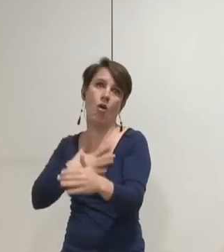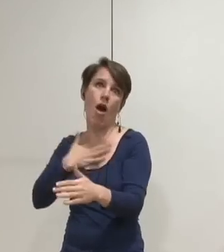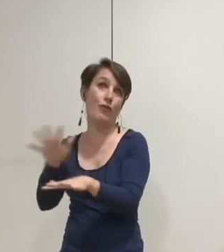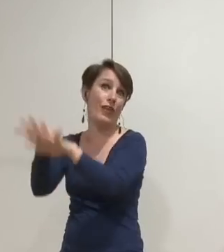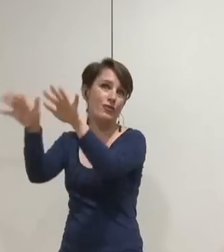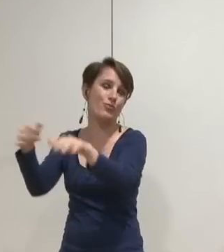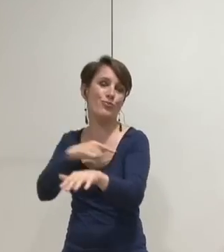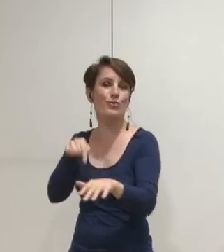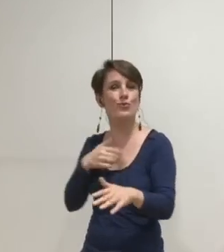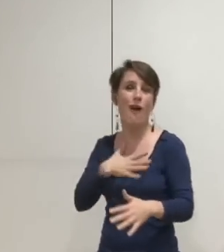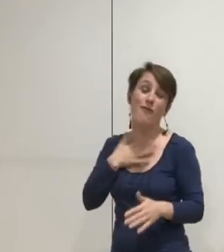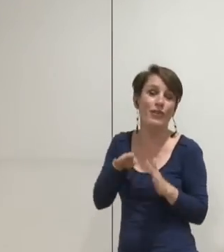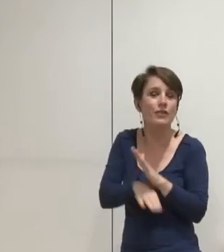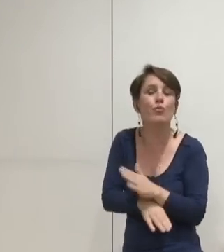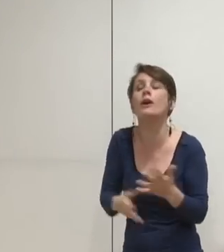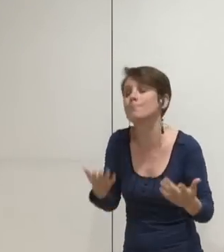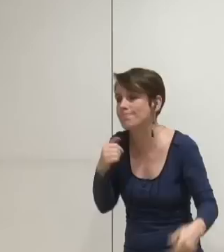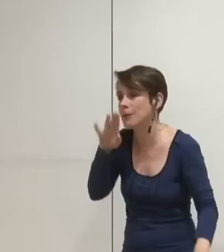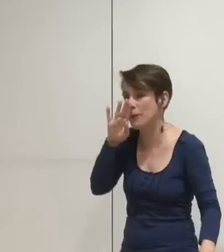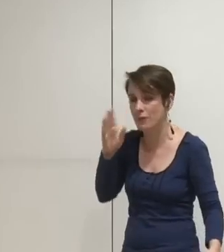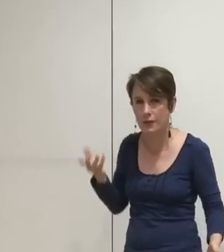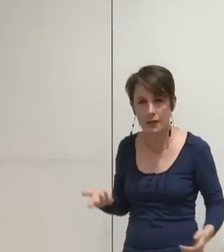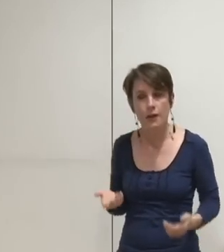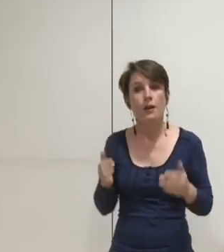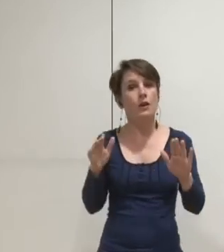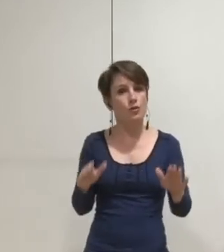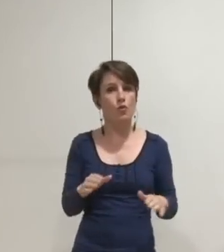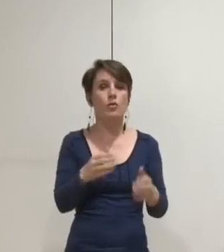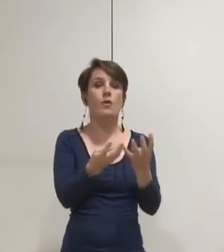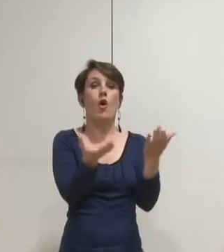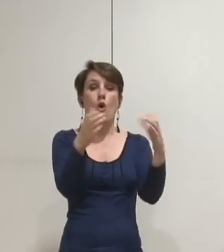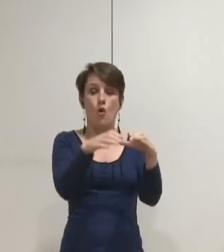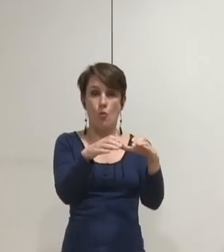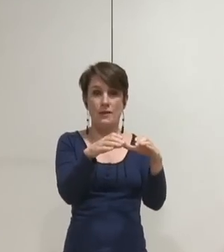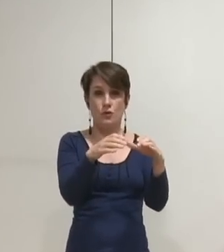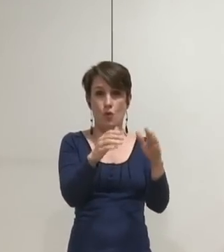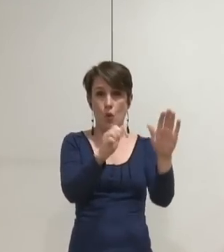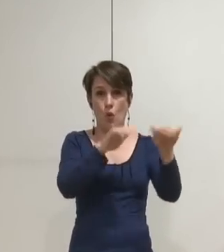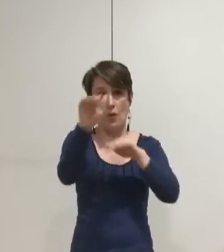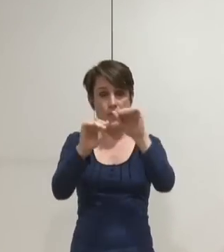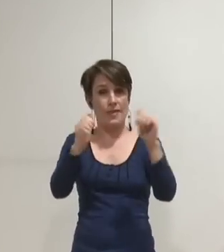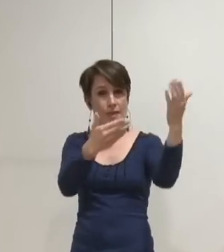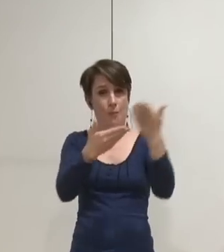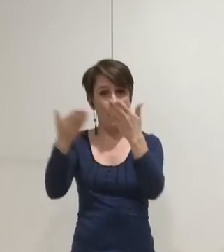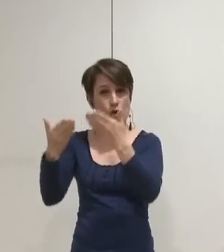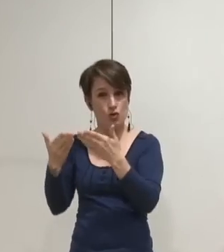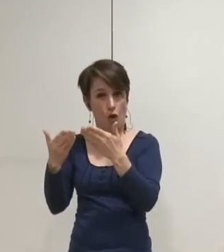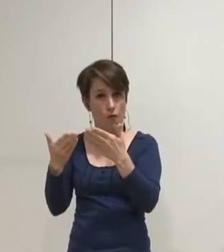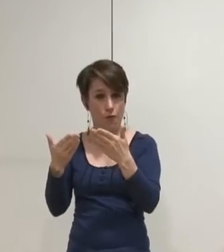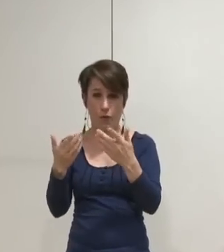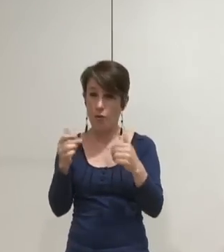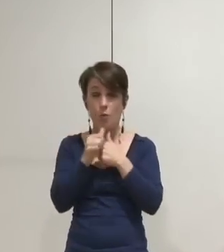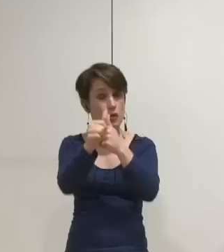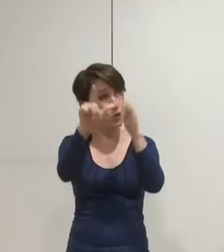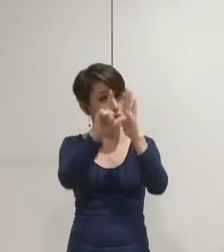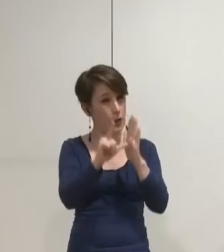règles régissant le fonctionnement de la des CAO sont encadrés par la loi citer un critère particulier comme celui environnemental pour nous accuser de nous renier sur le